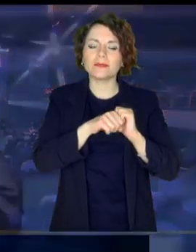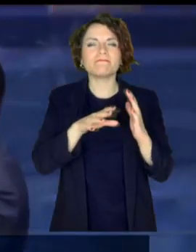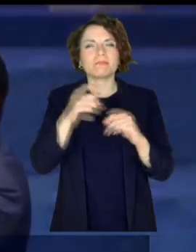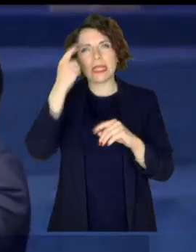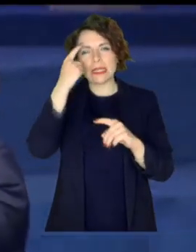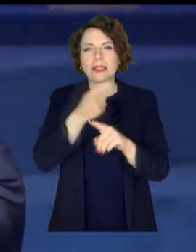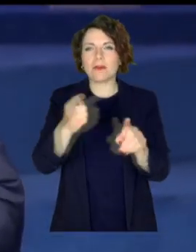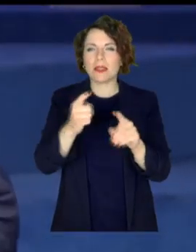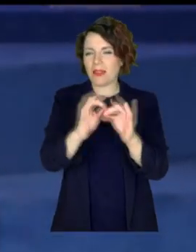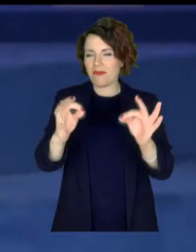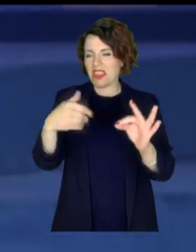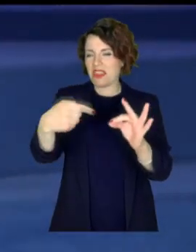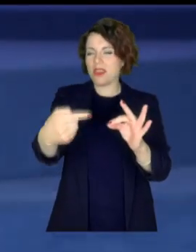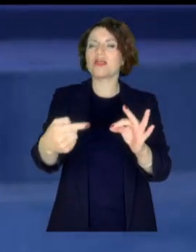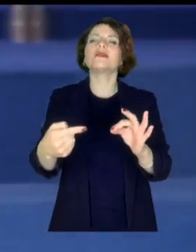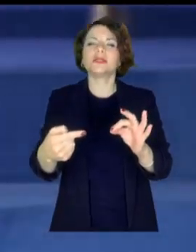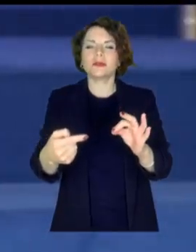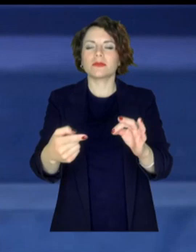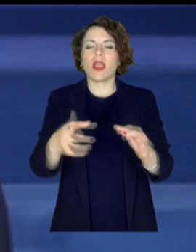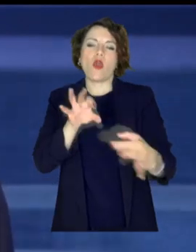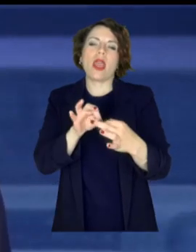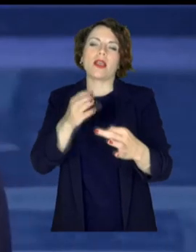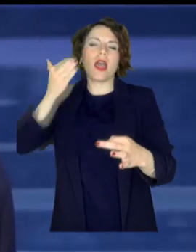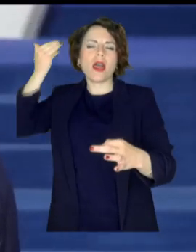Sapete, poi tra qualche versetto incomincia a menzionare gli antichi.